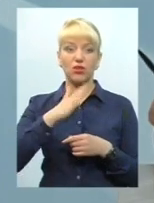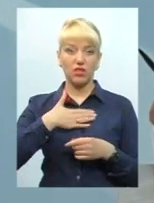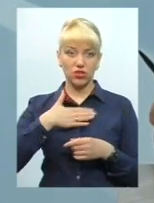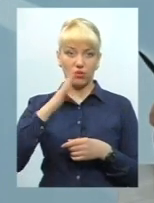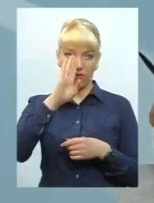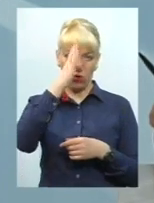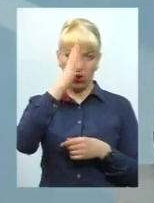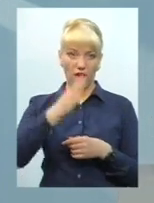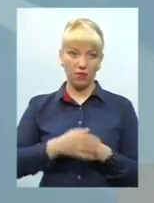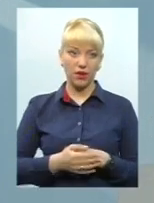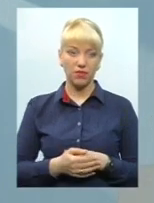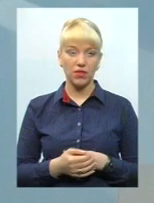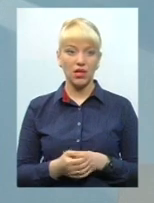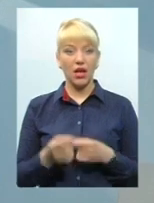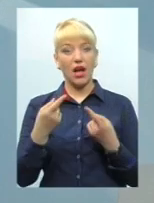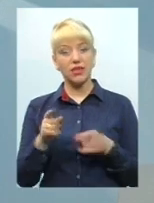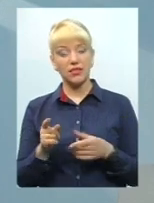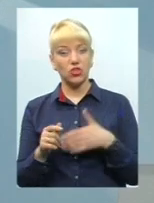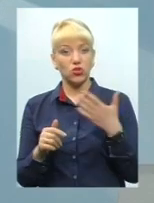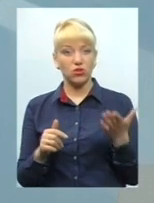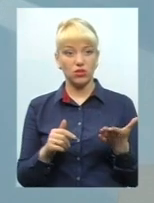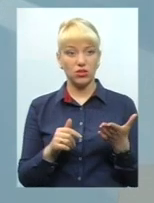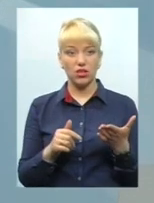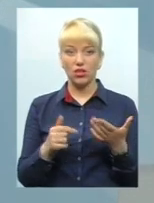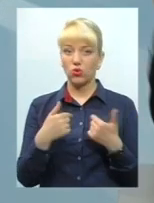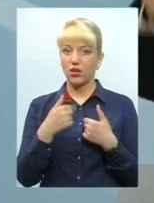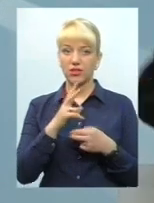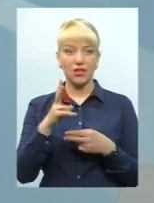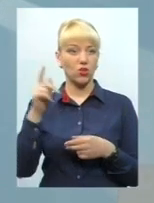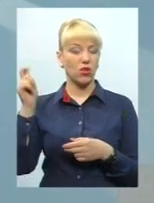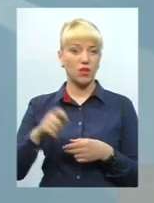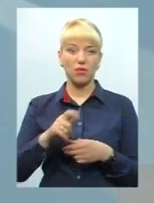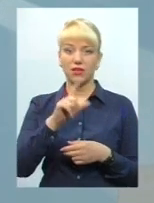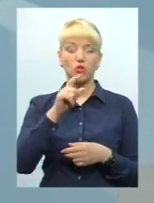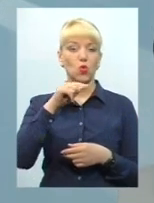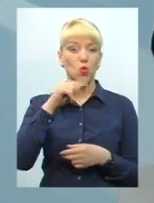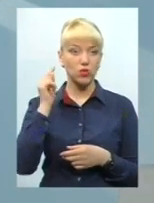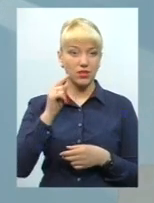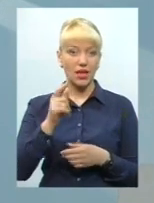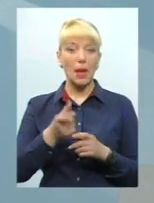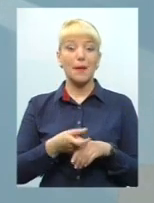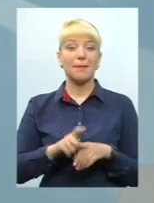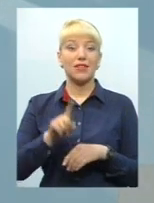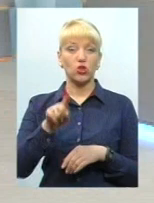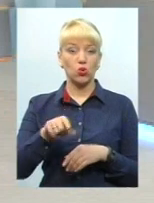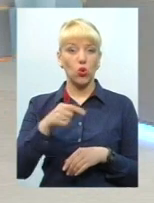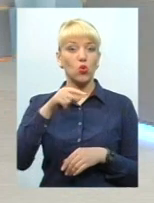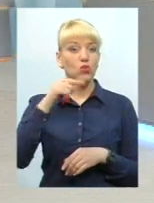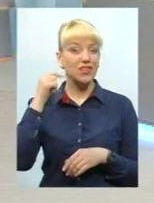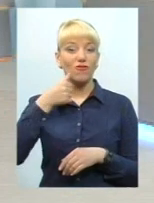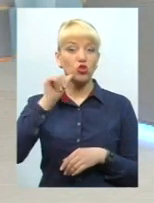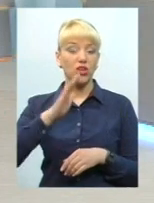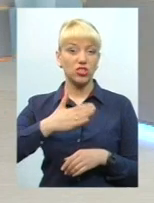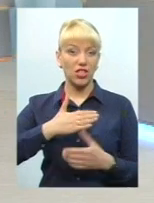ворогами. І з іншої сторони, до нас ніхто не приїхав з Росії. Більше того, Росія, вчорашній наш союзник,